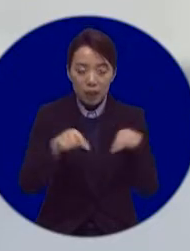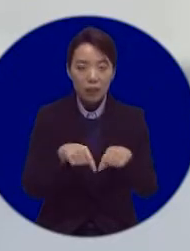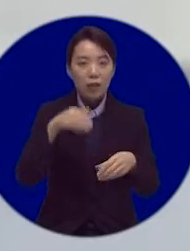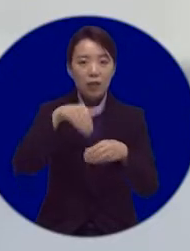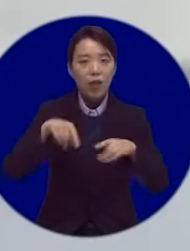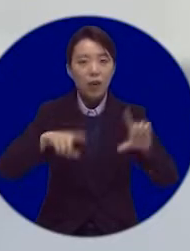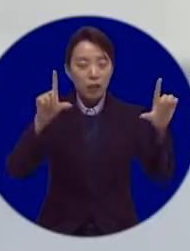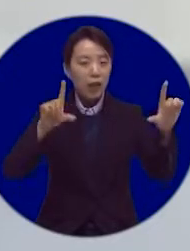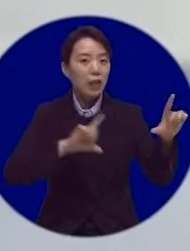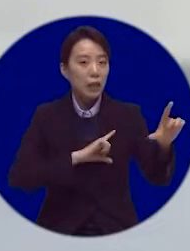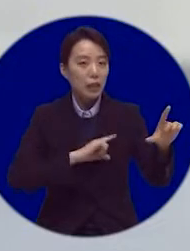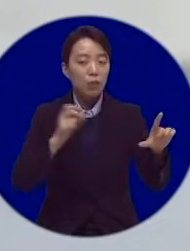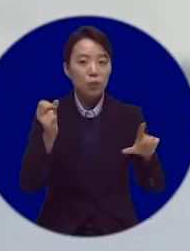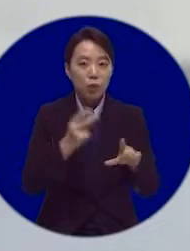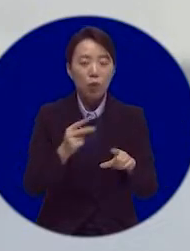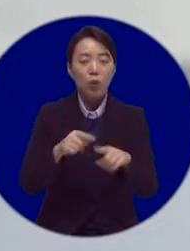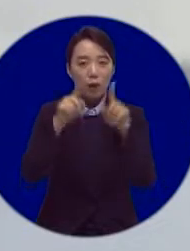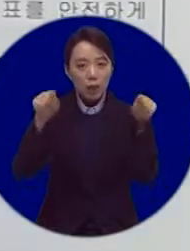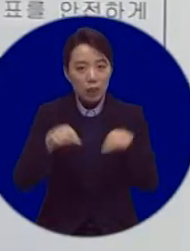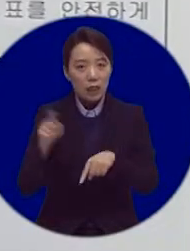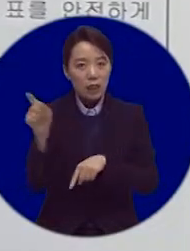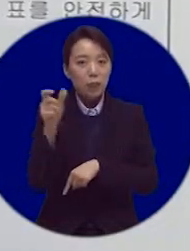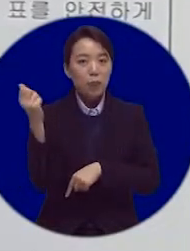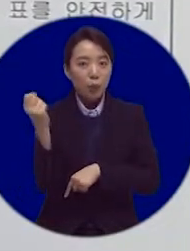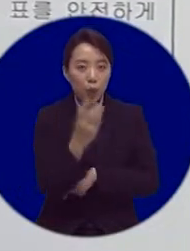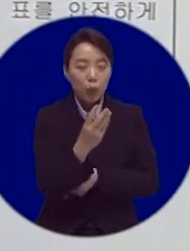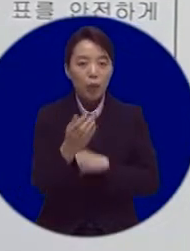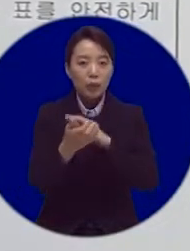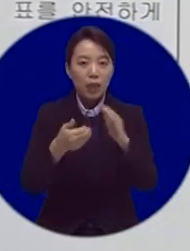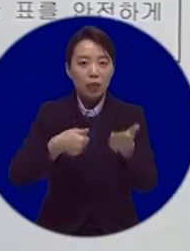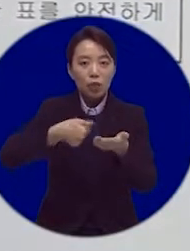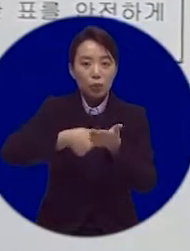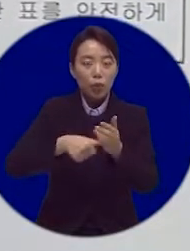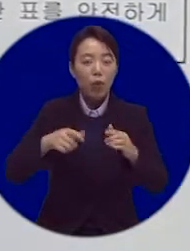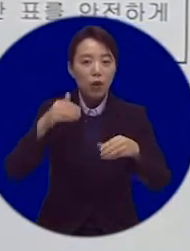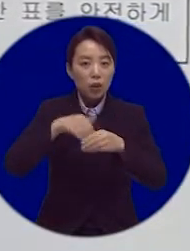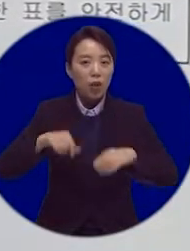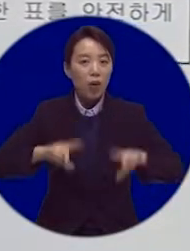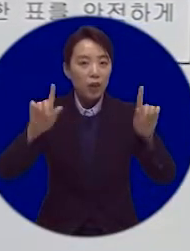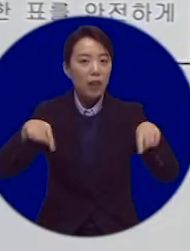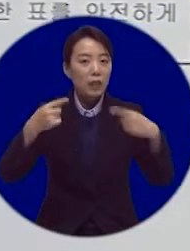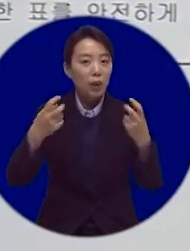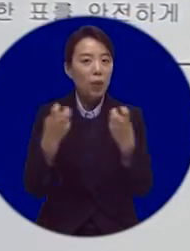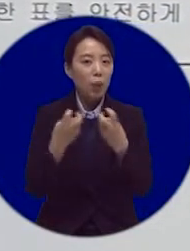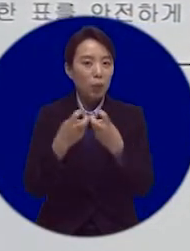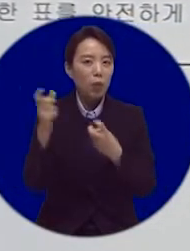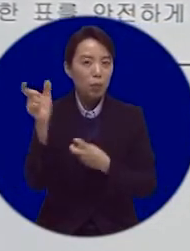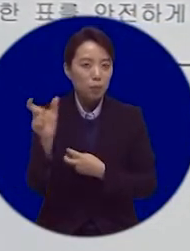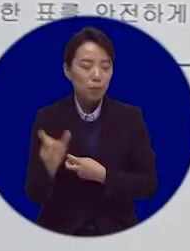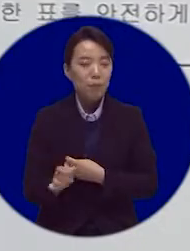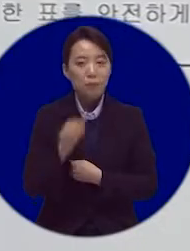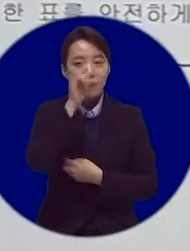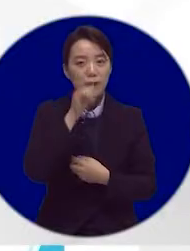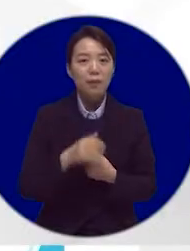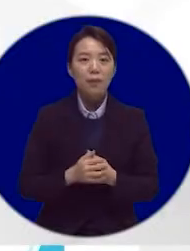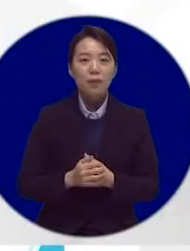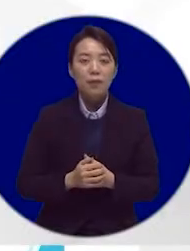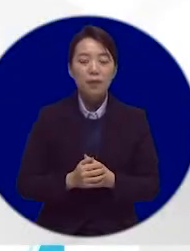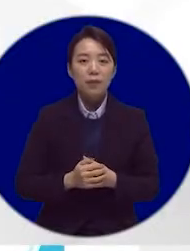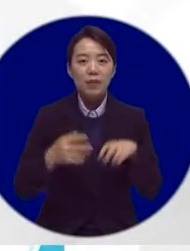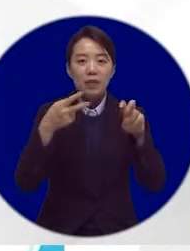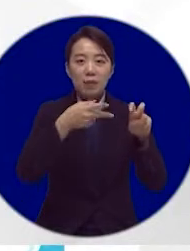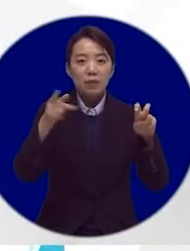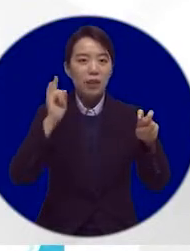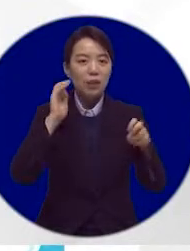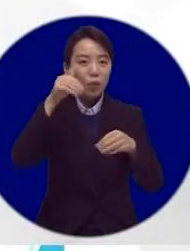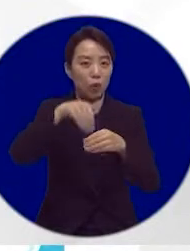선거인의 성명과 선거인 명부 등재 번호, 사전투표와 선거일 투표 참여 방법 등이 게재되어 있습니다.